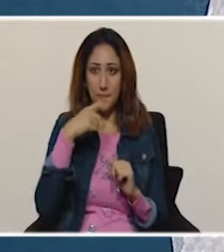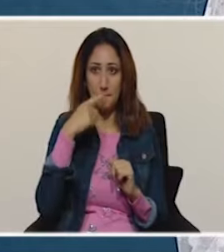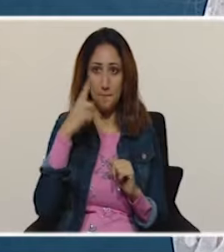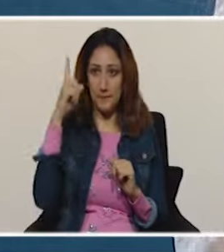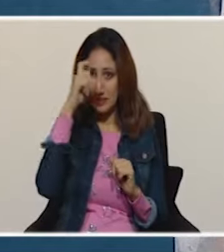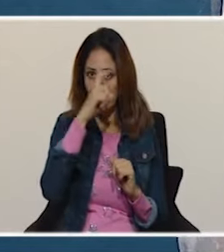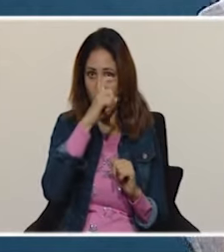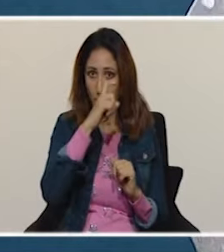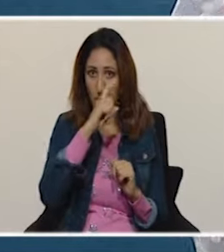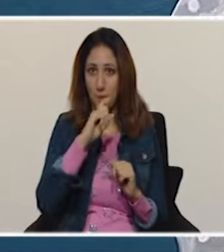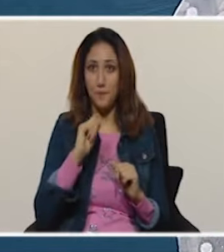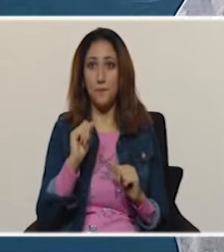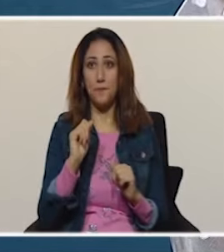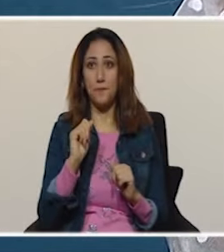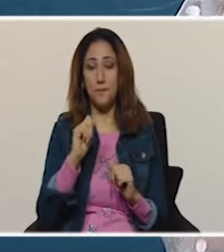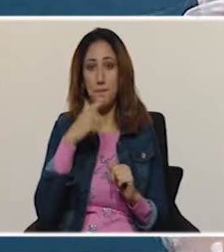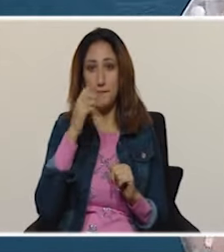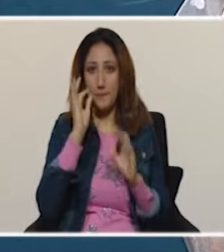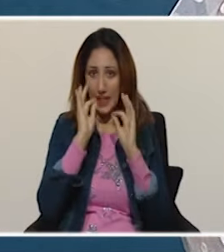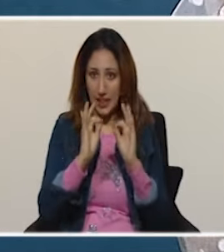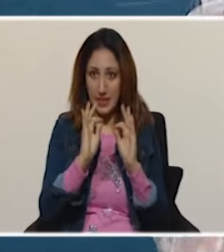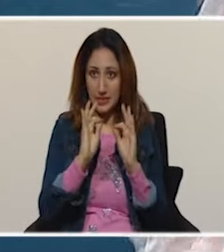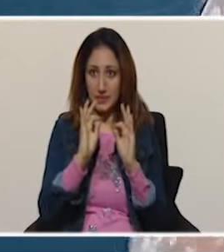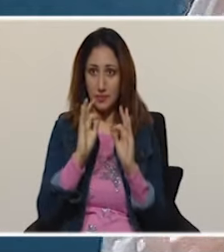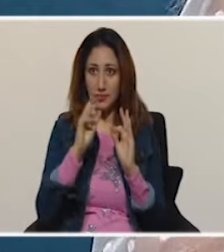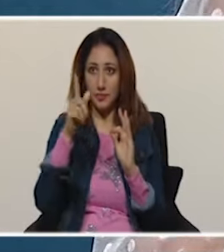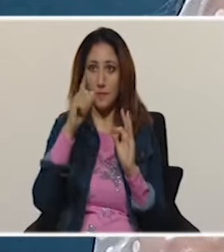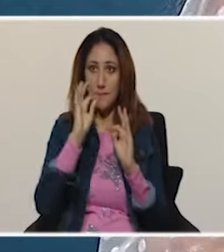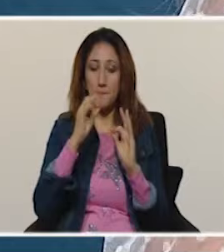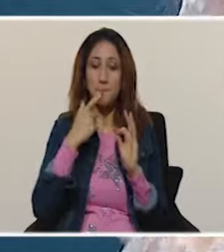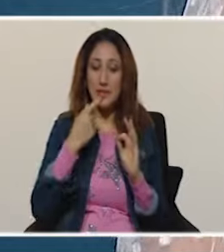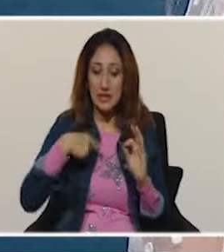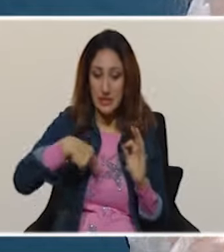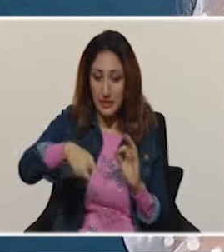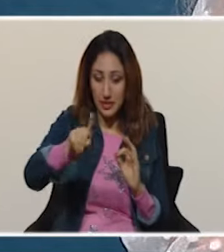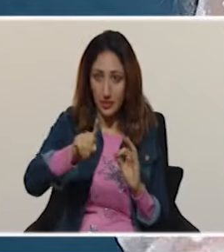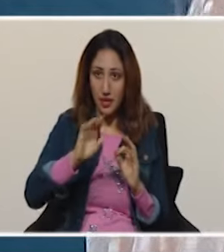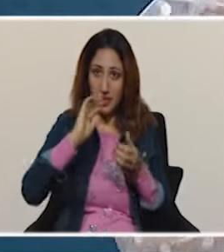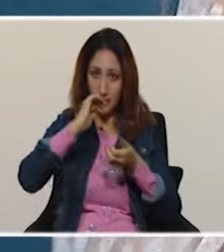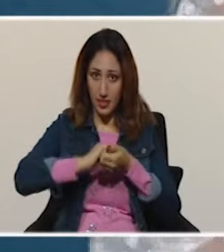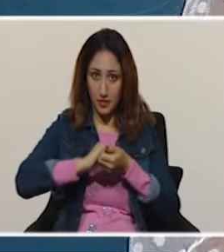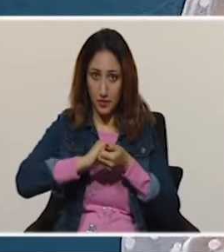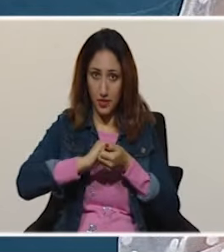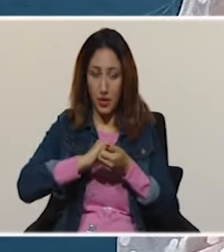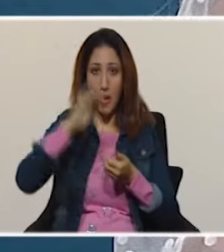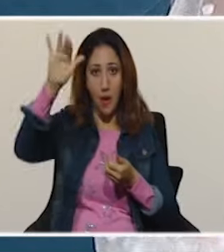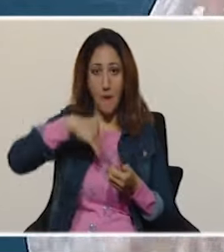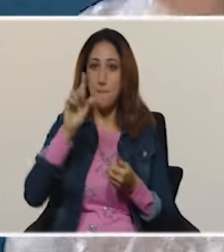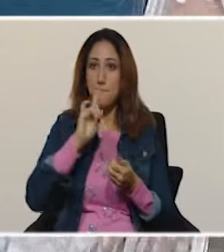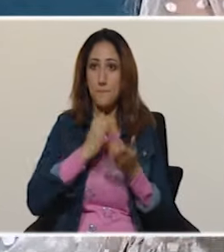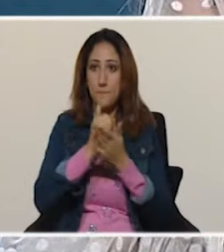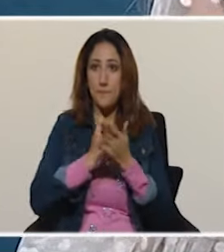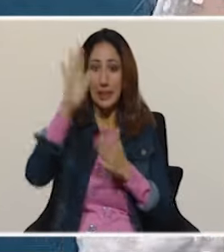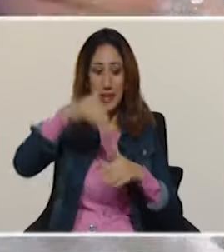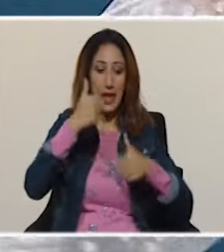الدكتور تبع الفيزيك قال لي رزان انا بدي اكمل هيدي السنه هعمل معك ديل ما تحضري تعي